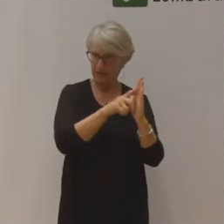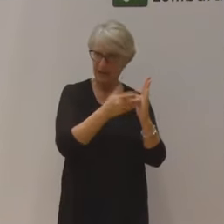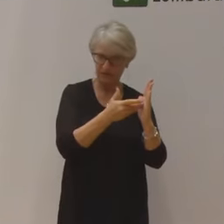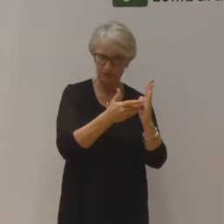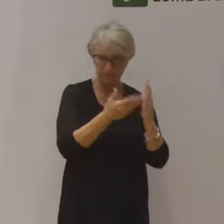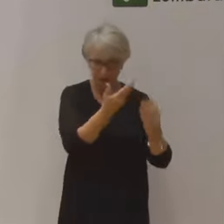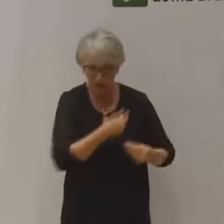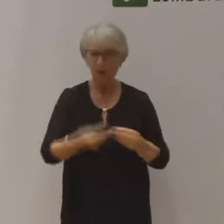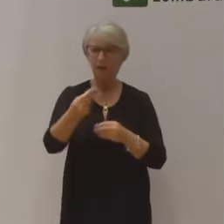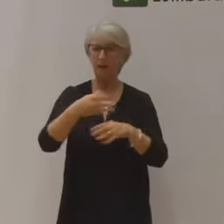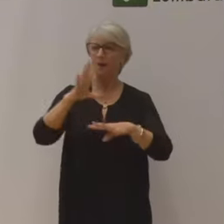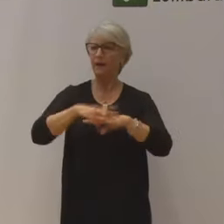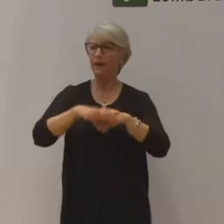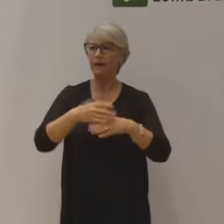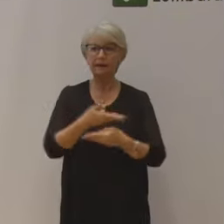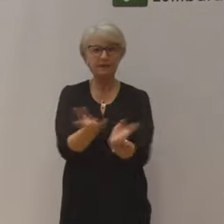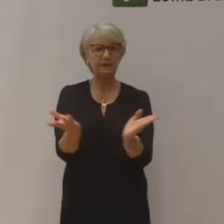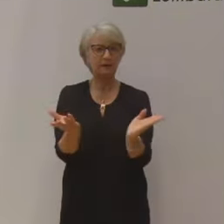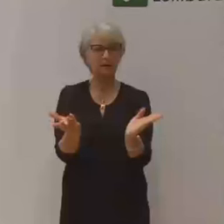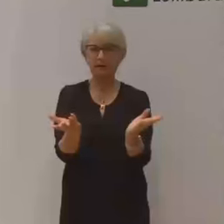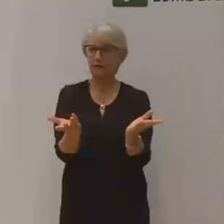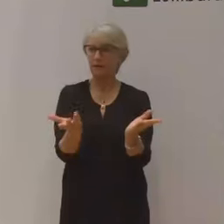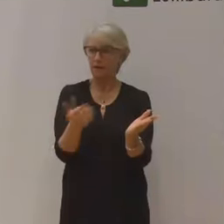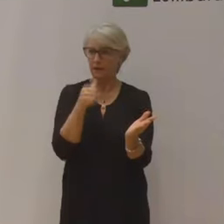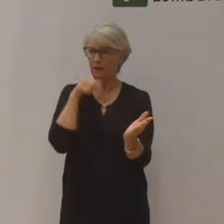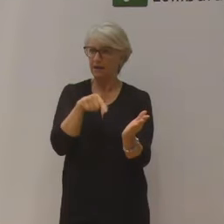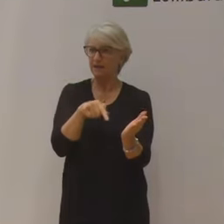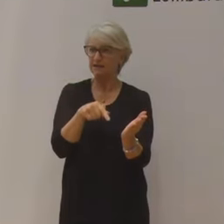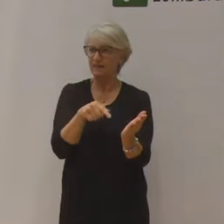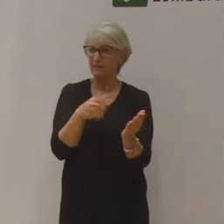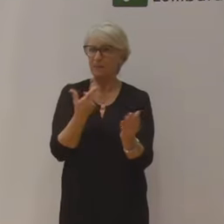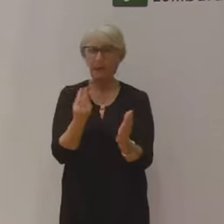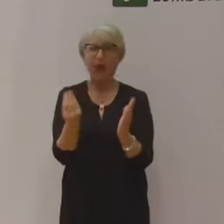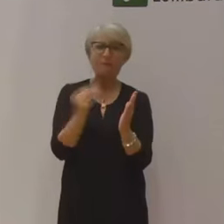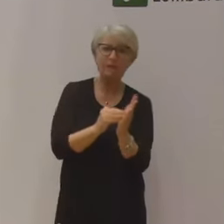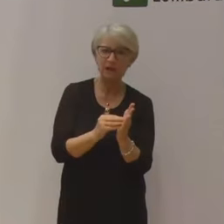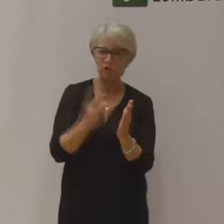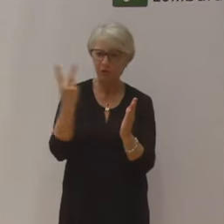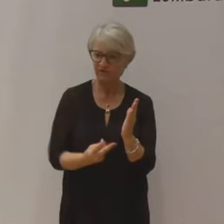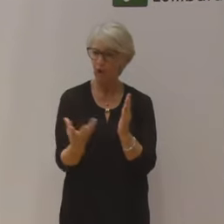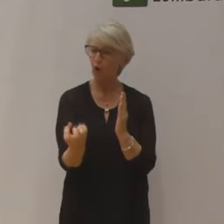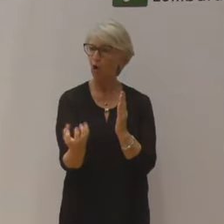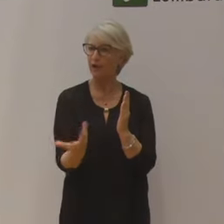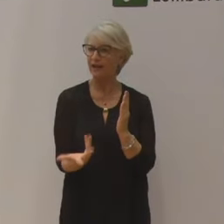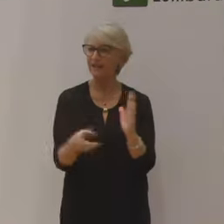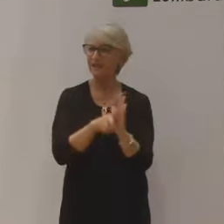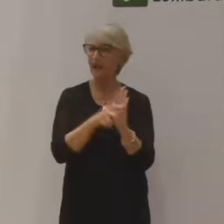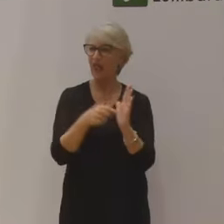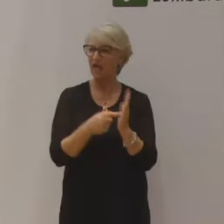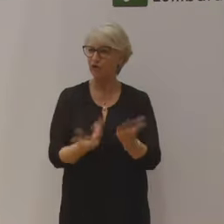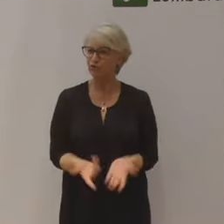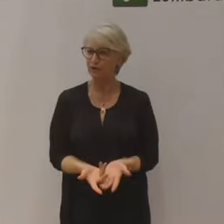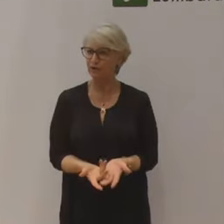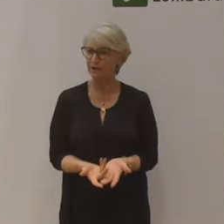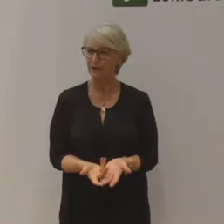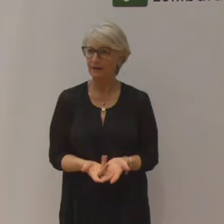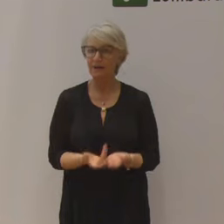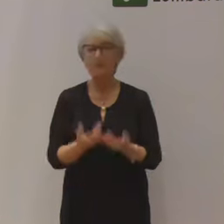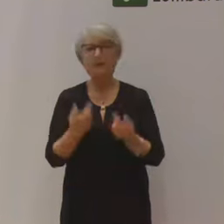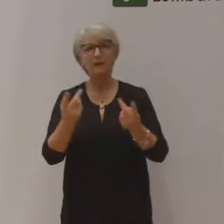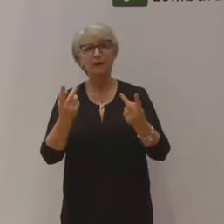rete di soggetti che possano a tutti gli effetti dare un'applicazione concreta a questa legge.